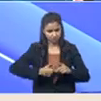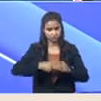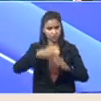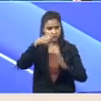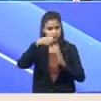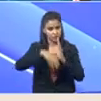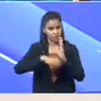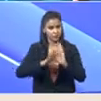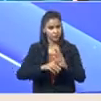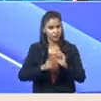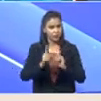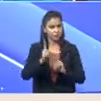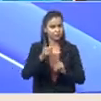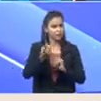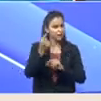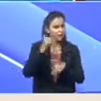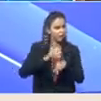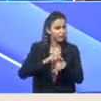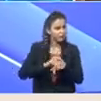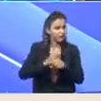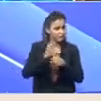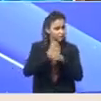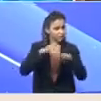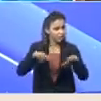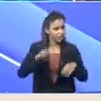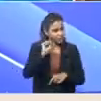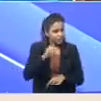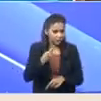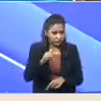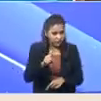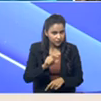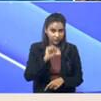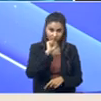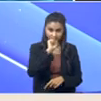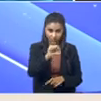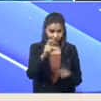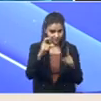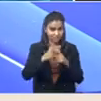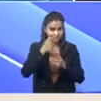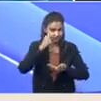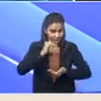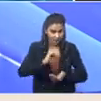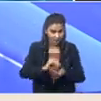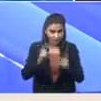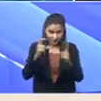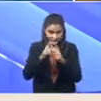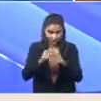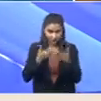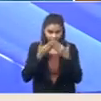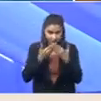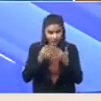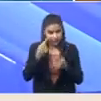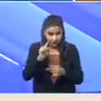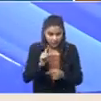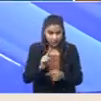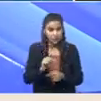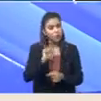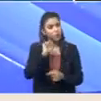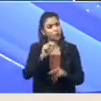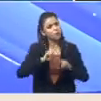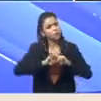आप पिछले महीने गोवा गए थे, है ना? आपकी बेटी दिल्ली में पढ़ती है ना? वे आपके बारे